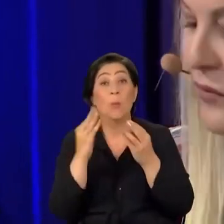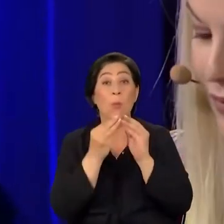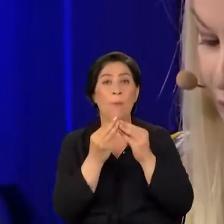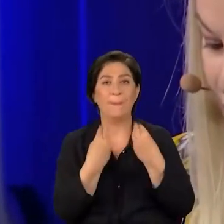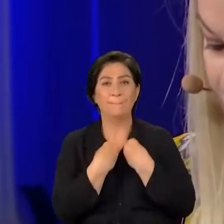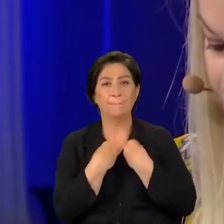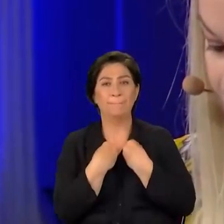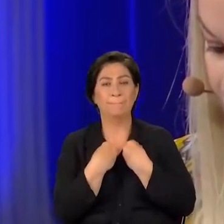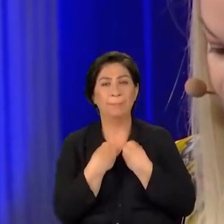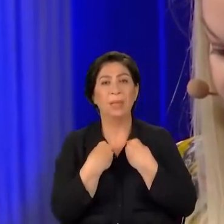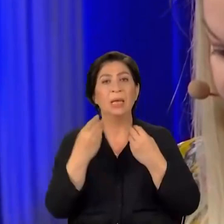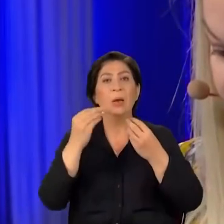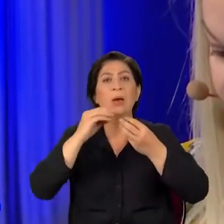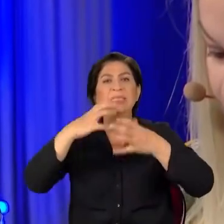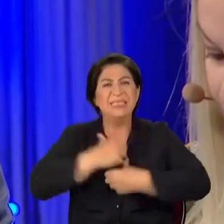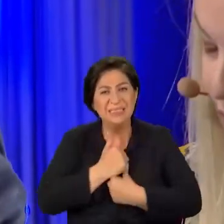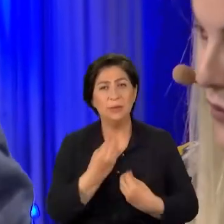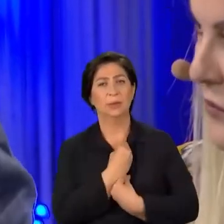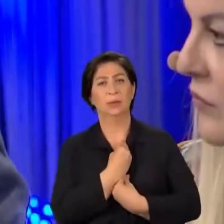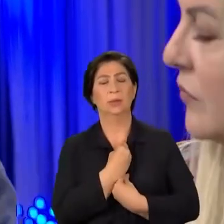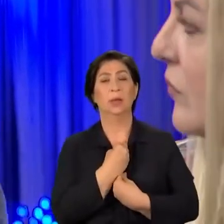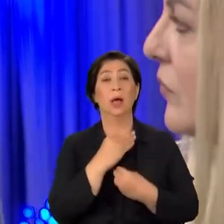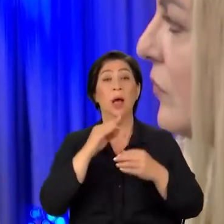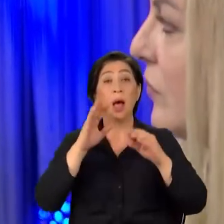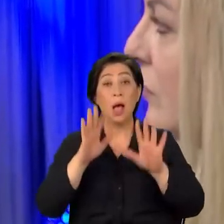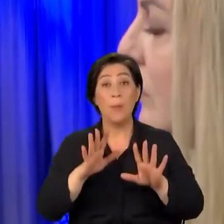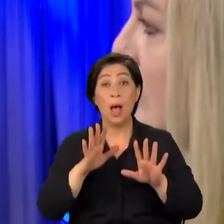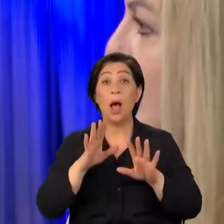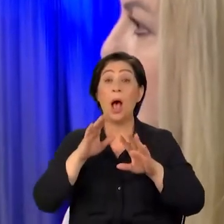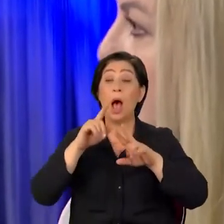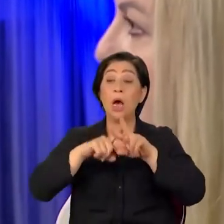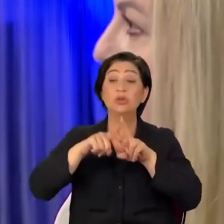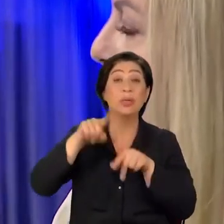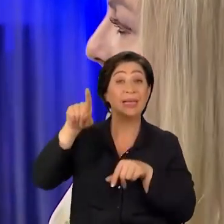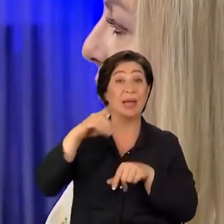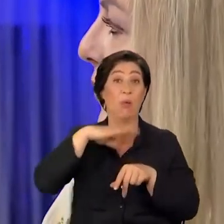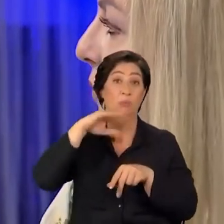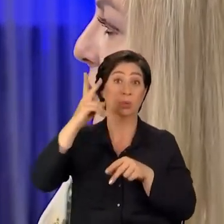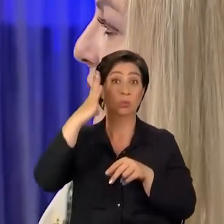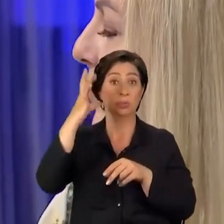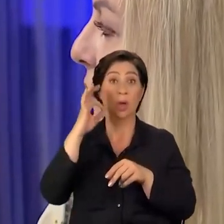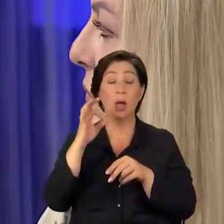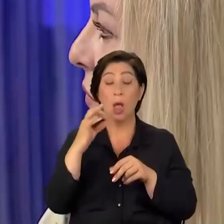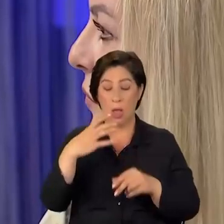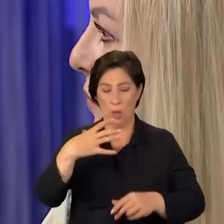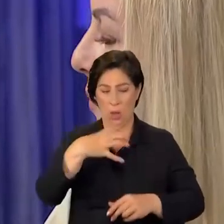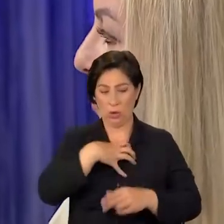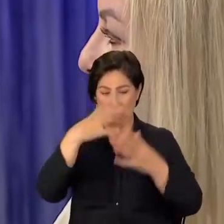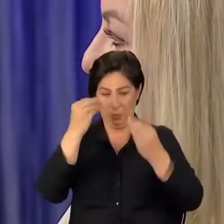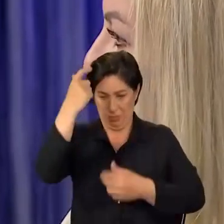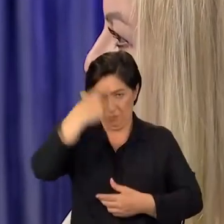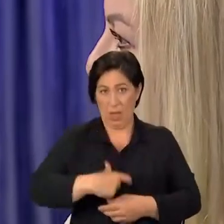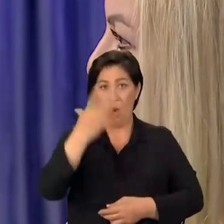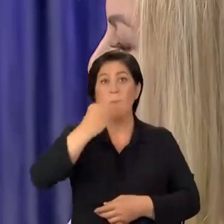getiriyordu. Bela getiriyordu. Fakat Aristoteles'e baktığımız zaman o da diyor ki, özne olmak istiyorsan, birey